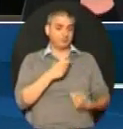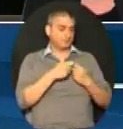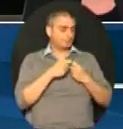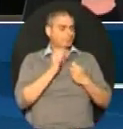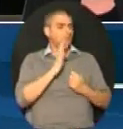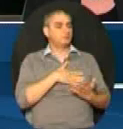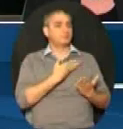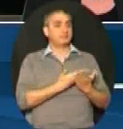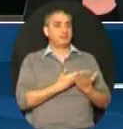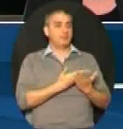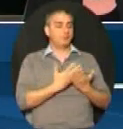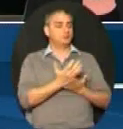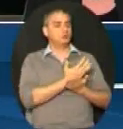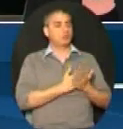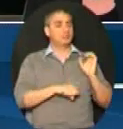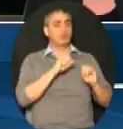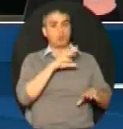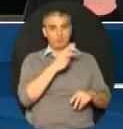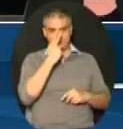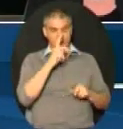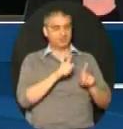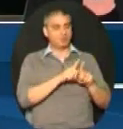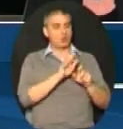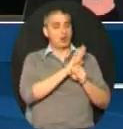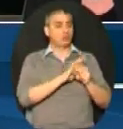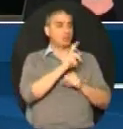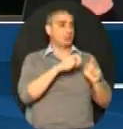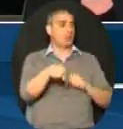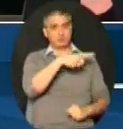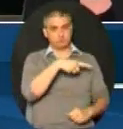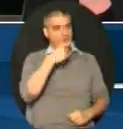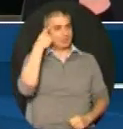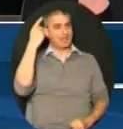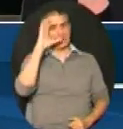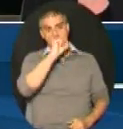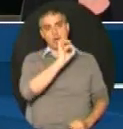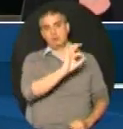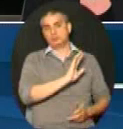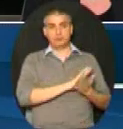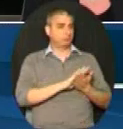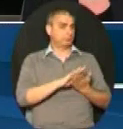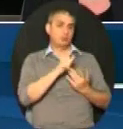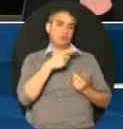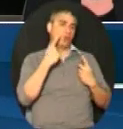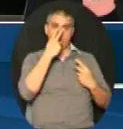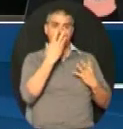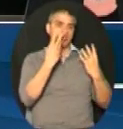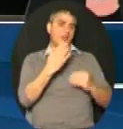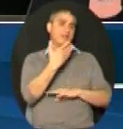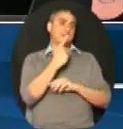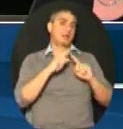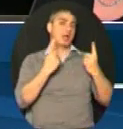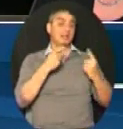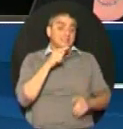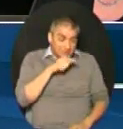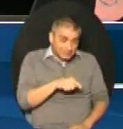של מתנדבים, שאוסף תרומות ומנסה לשכנע אנשים באידיאולוגיה שלו, זה הכל. שהוא רואה טובת המדינה אחרת. זה ממש